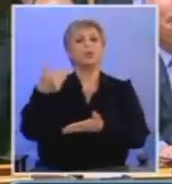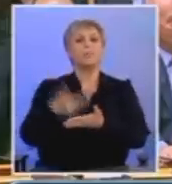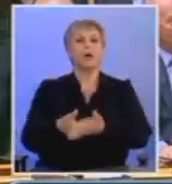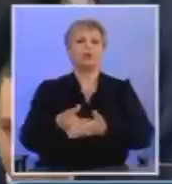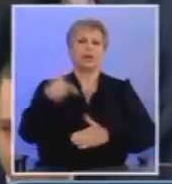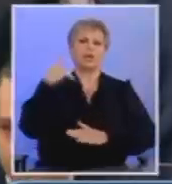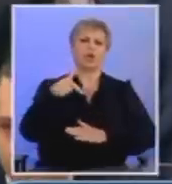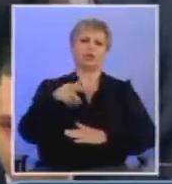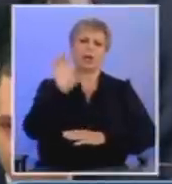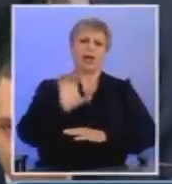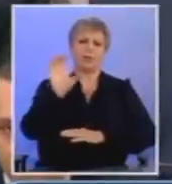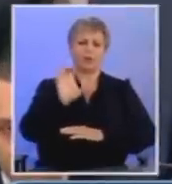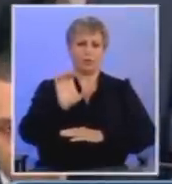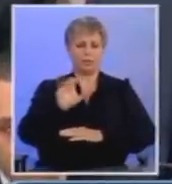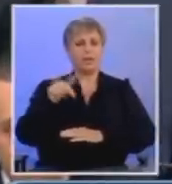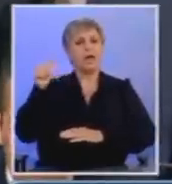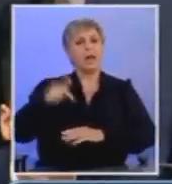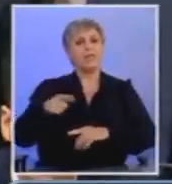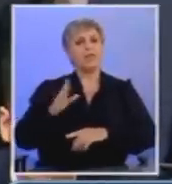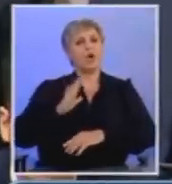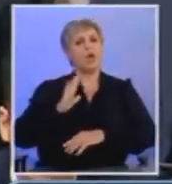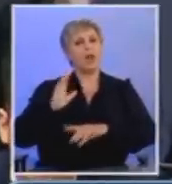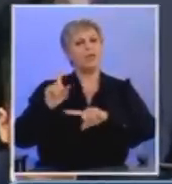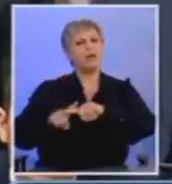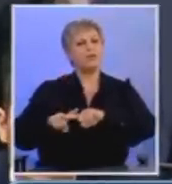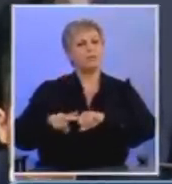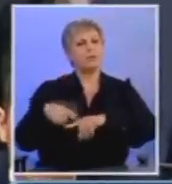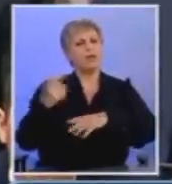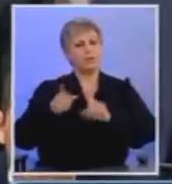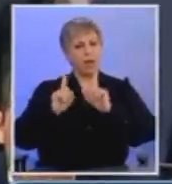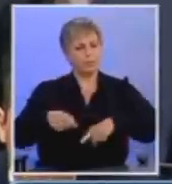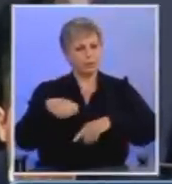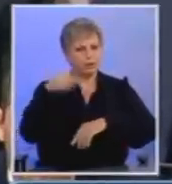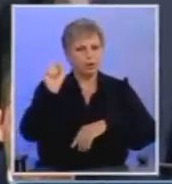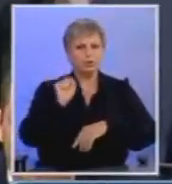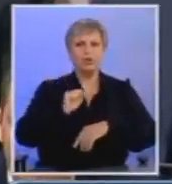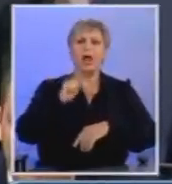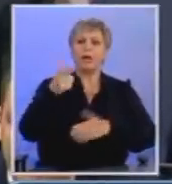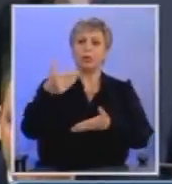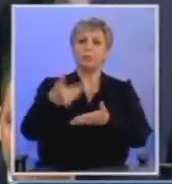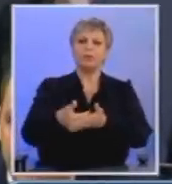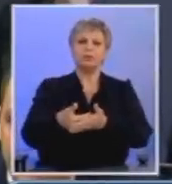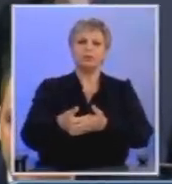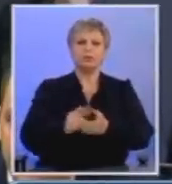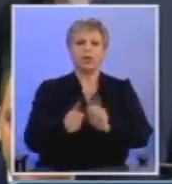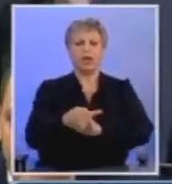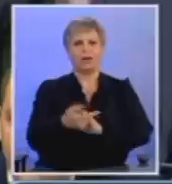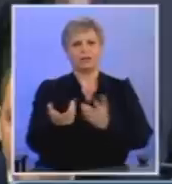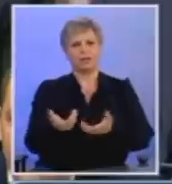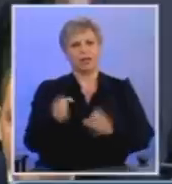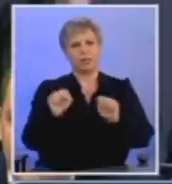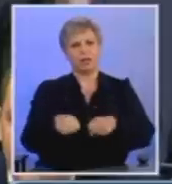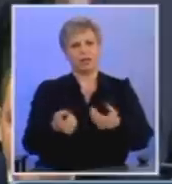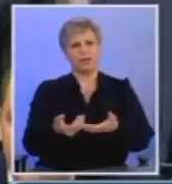ο ελληνικός λαός με το όχι. Είναι προφανές, με τους νόμους της κοινής